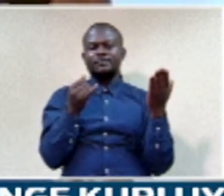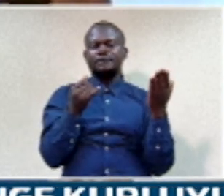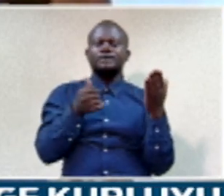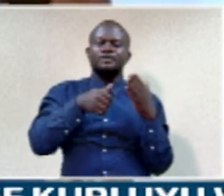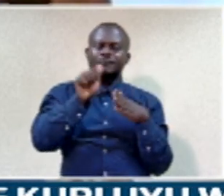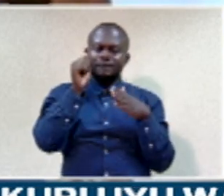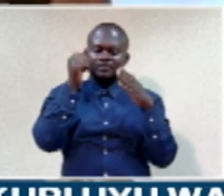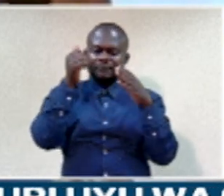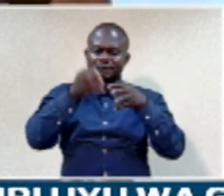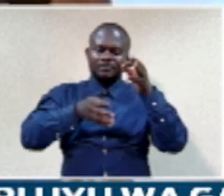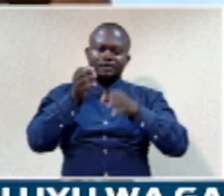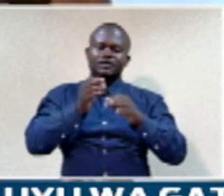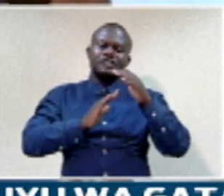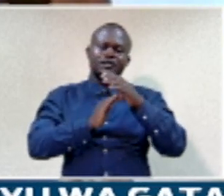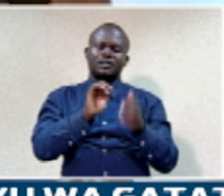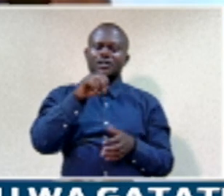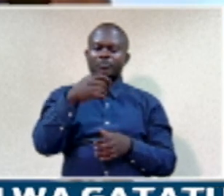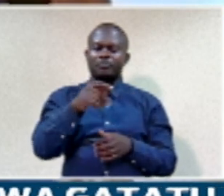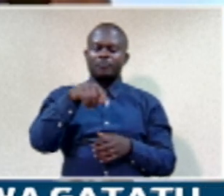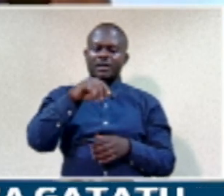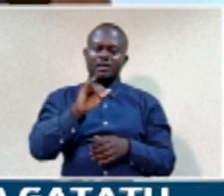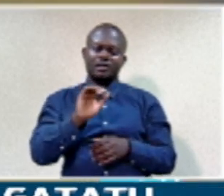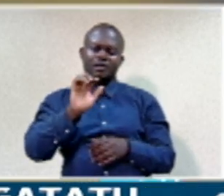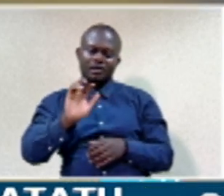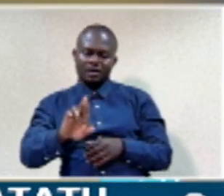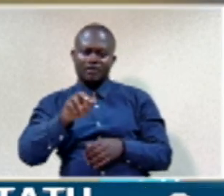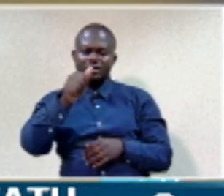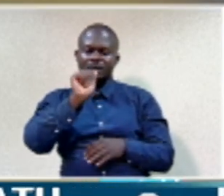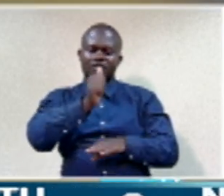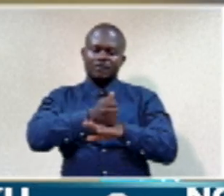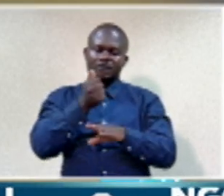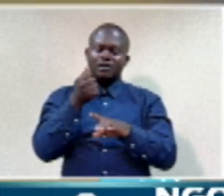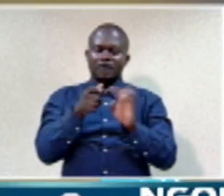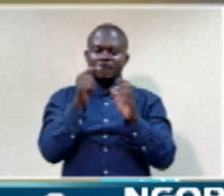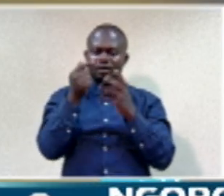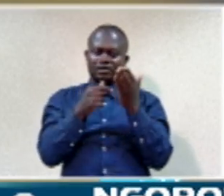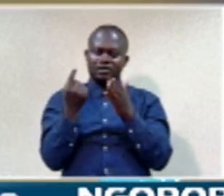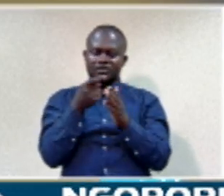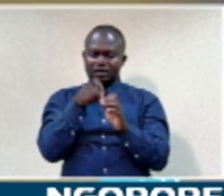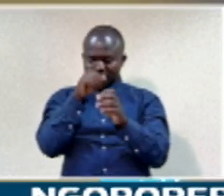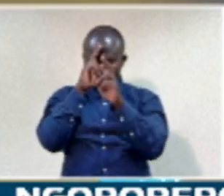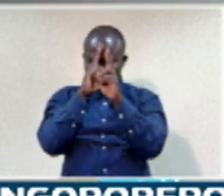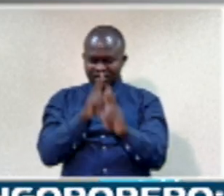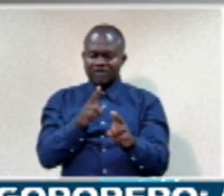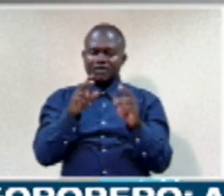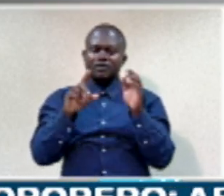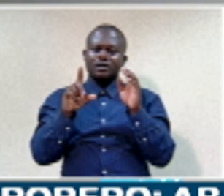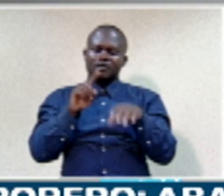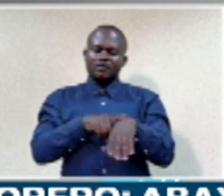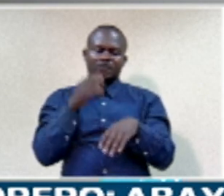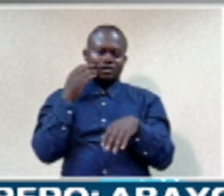rugereko rwasigariyeho urukiko rwa TPN nirwo rubigena. Ikintu gusa kigomba kubahirizwa niyo dere y'ukwezi kumwe